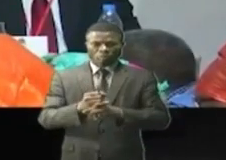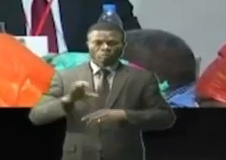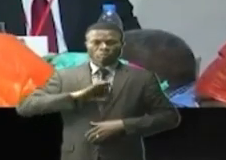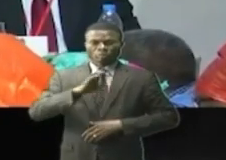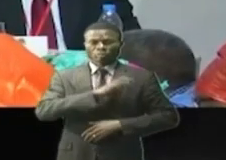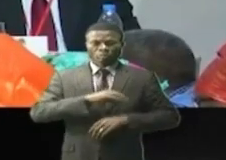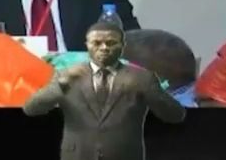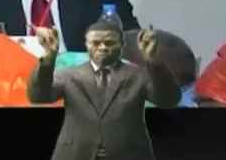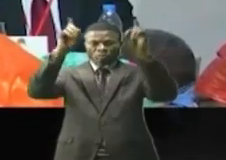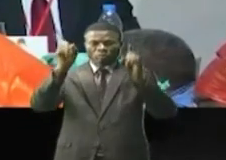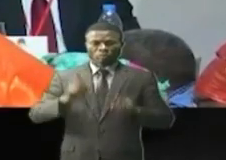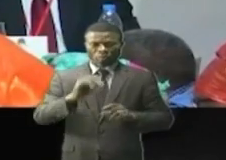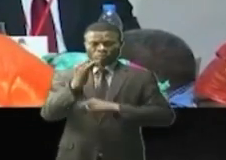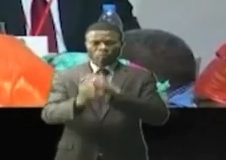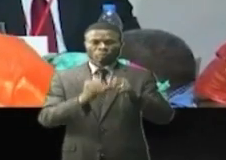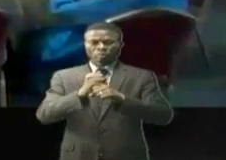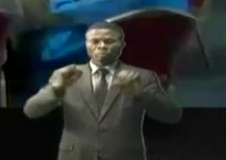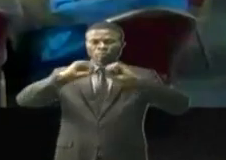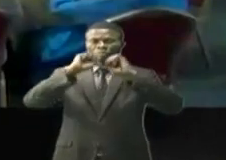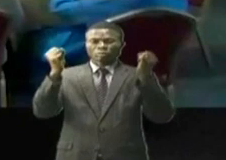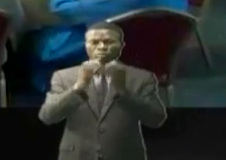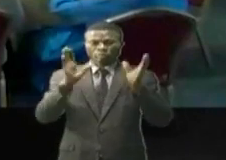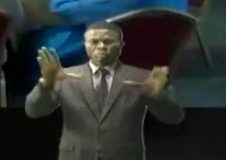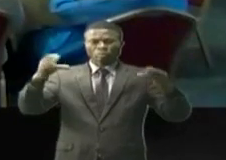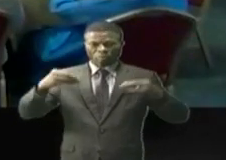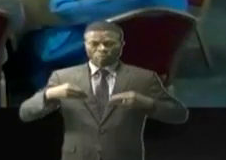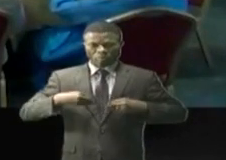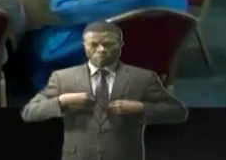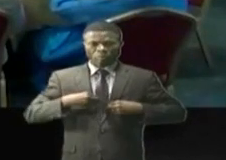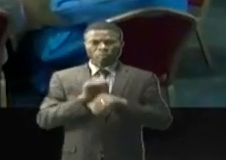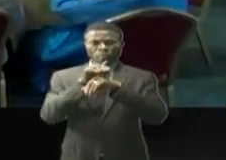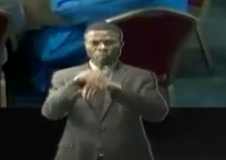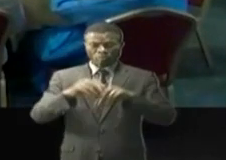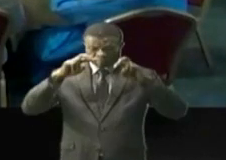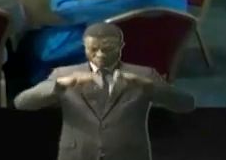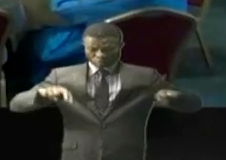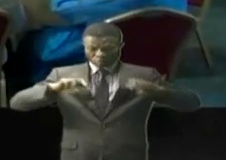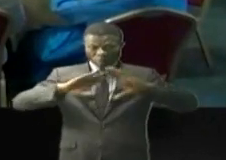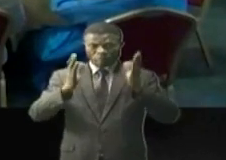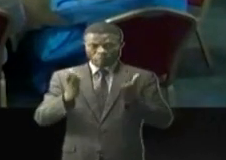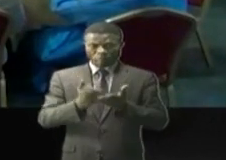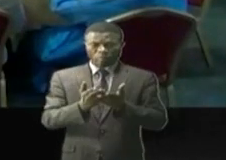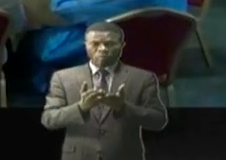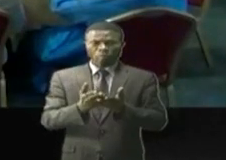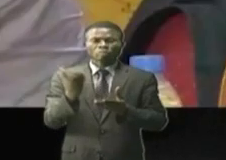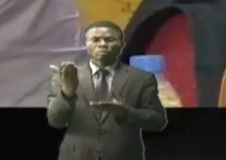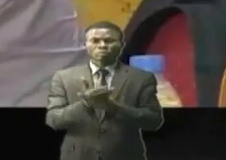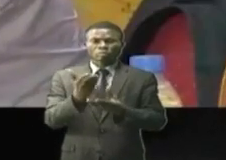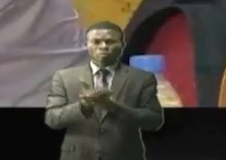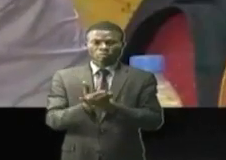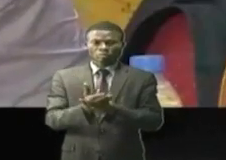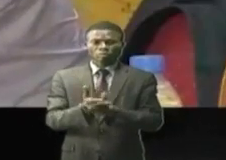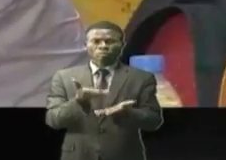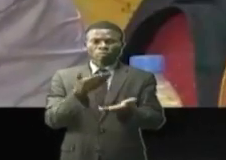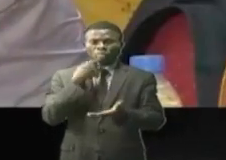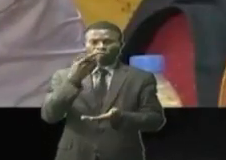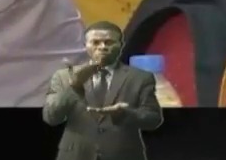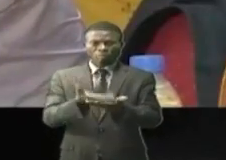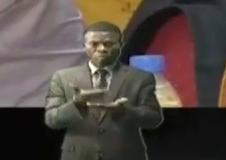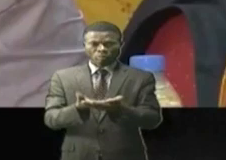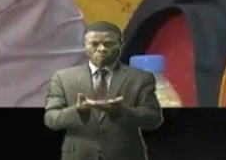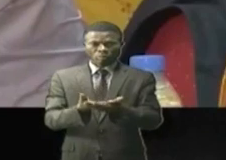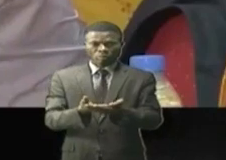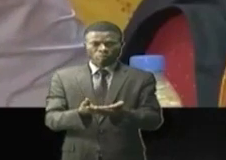de l'International Socialiste a pris acte et s'est engagé à examiner toutes les interrogations suscitées par la